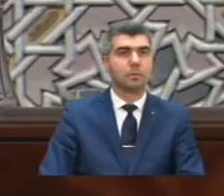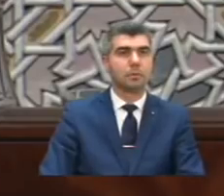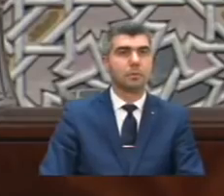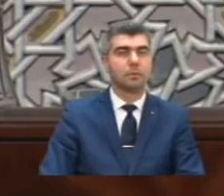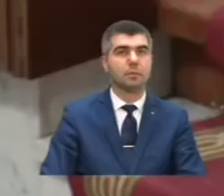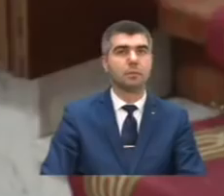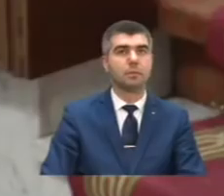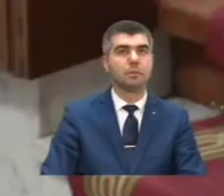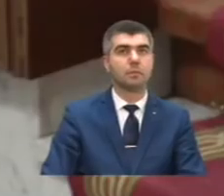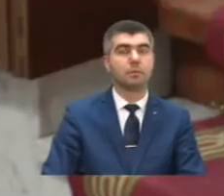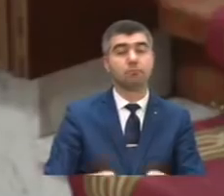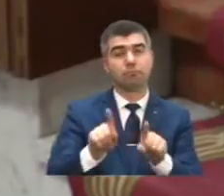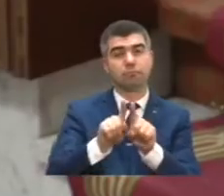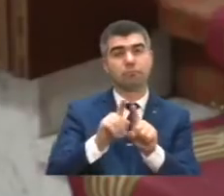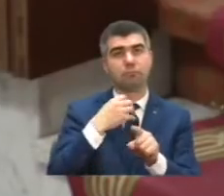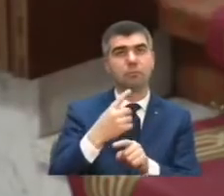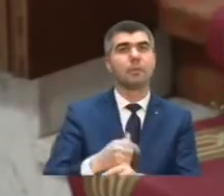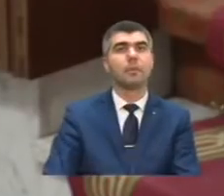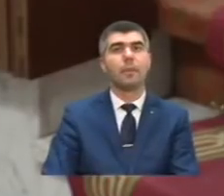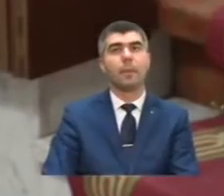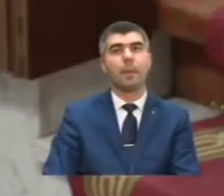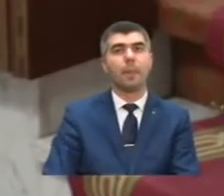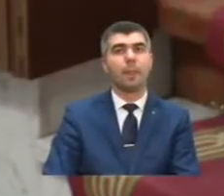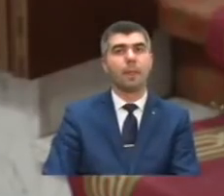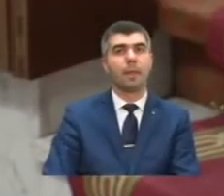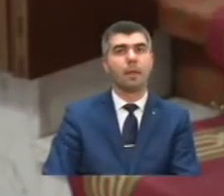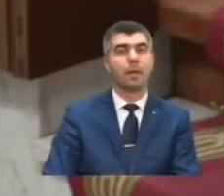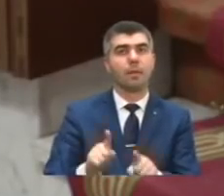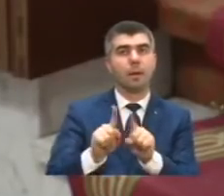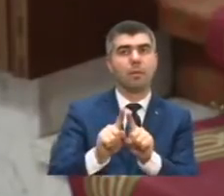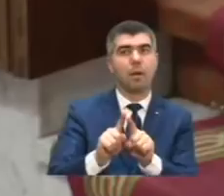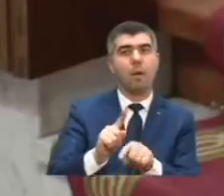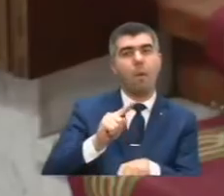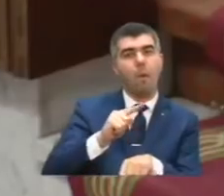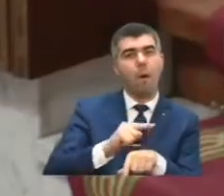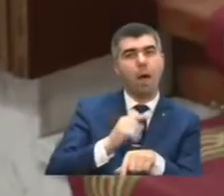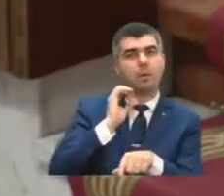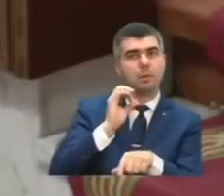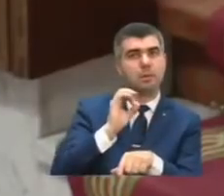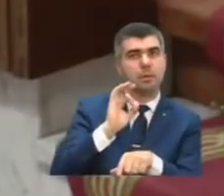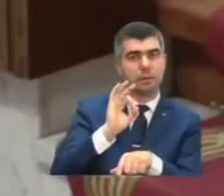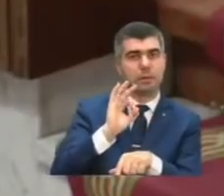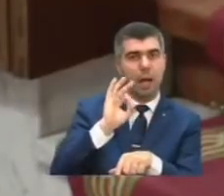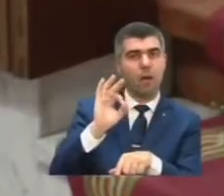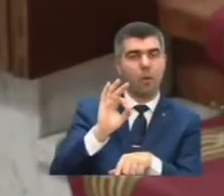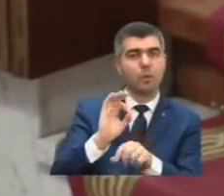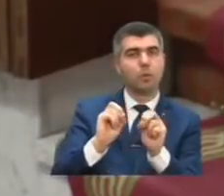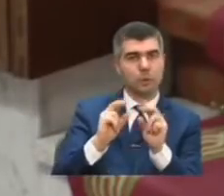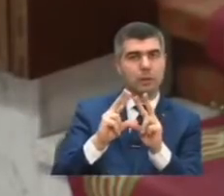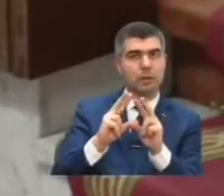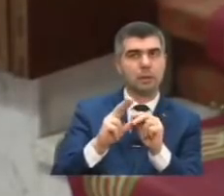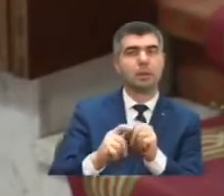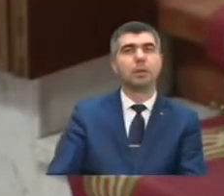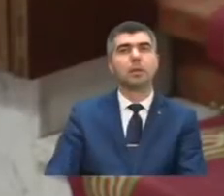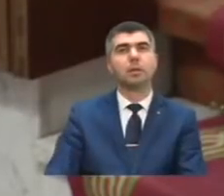هذيك القضية ديال اللي وقع في الوقت ديالو صحيح، وواحد الاشاره شرتي ليها مهمه جدا،